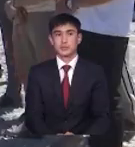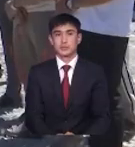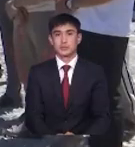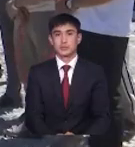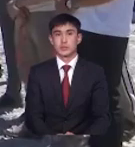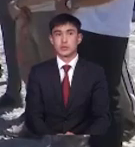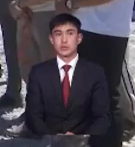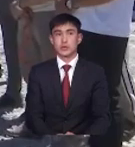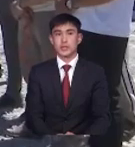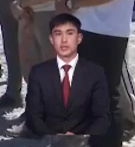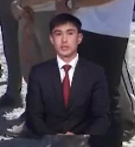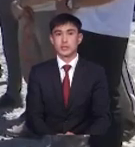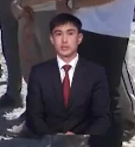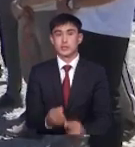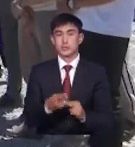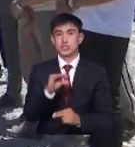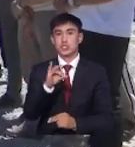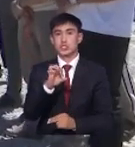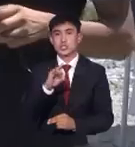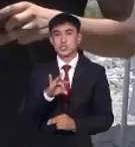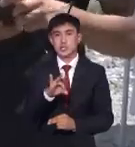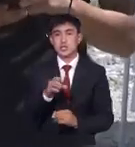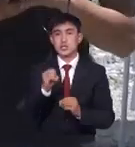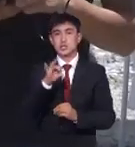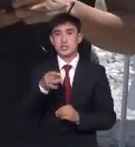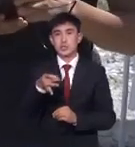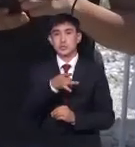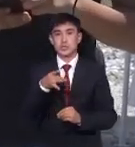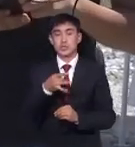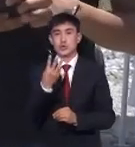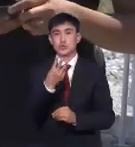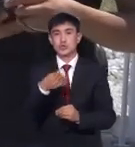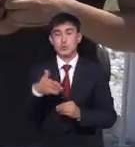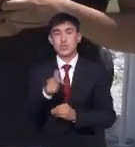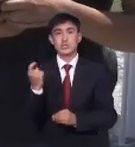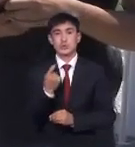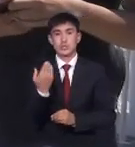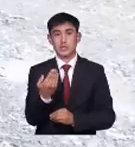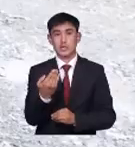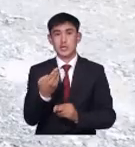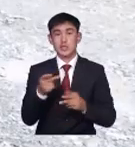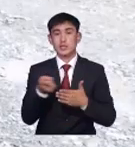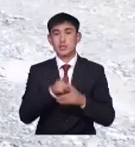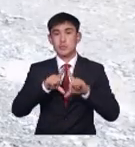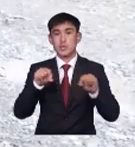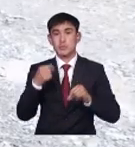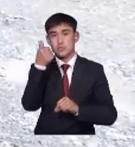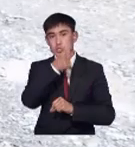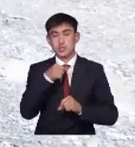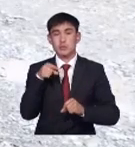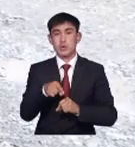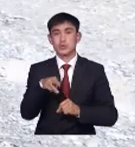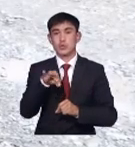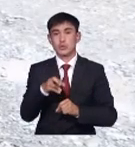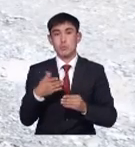Бұл ТНТ Груп жауапкершілік шектеулі серіктестігінің Еңбекшіқазақ ауданындағы үшінші балық шаруашылығы. Енді аталған мекеме жылына 1000 тоннаға